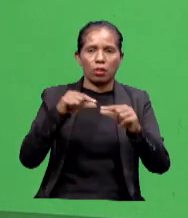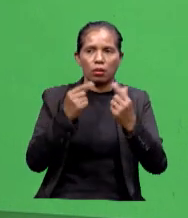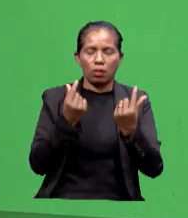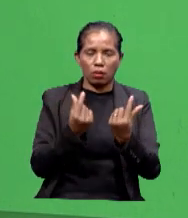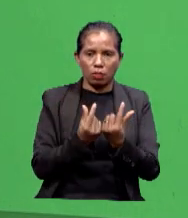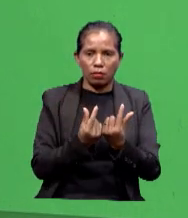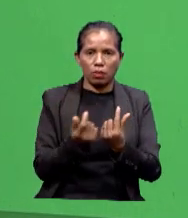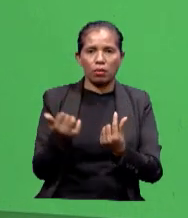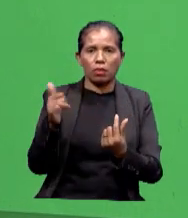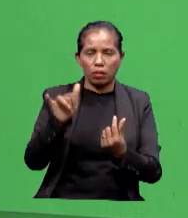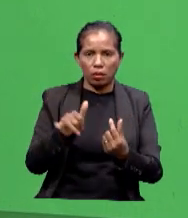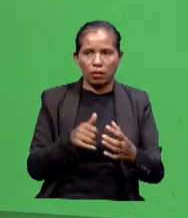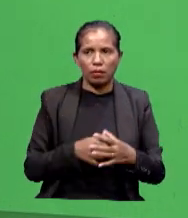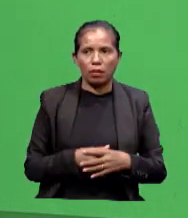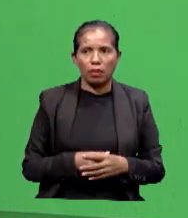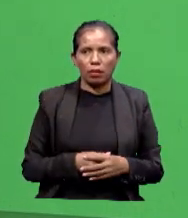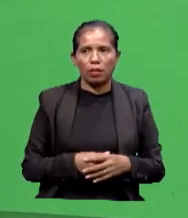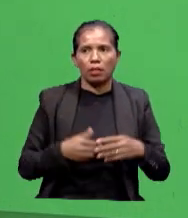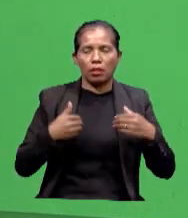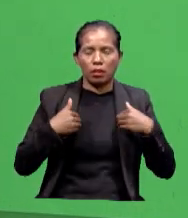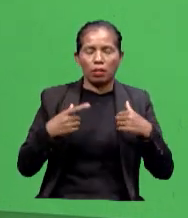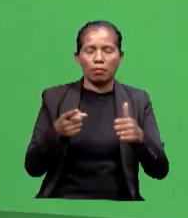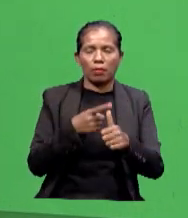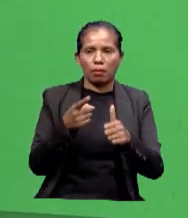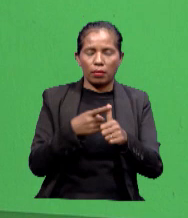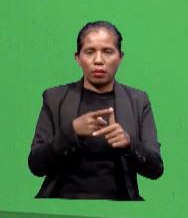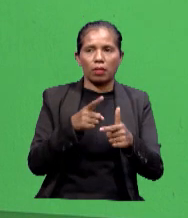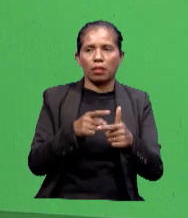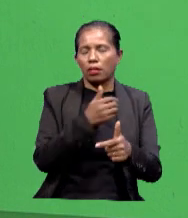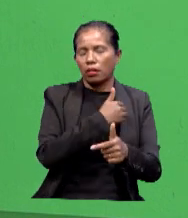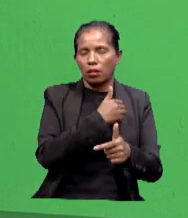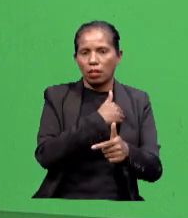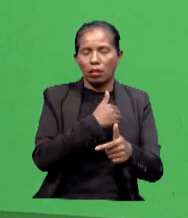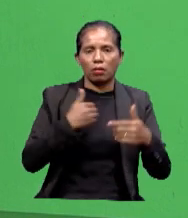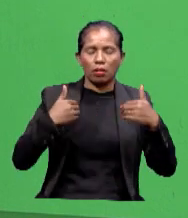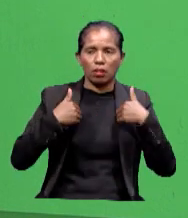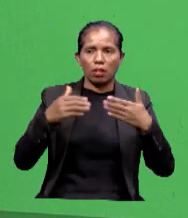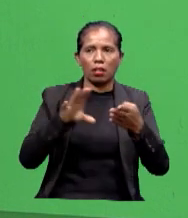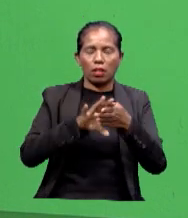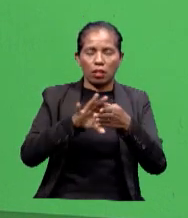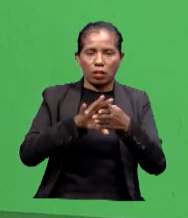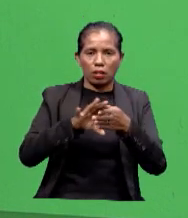anesa ia premier division sidak keta konviti ne be legal husi